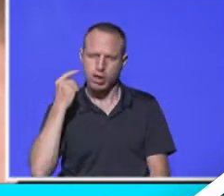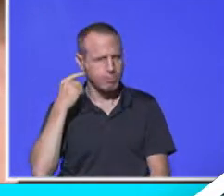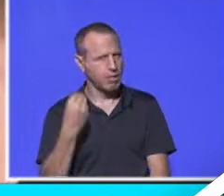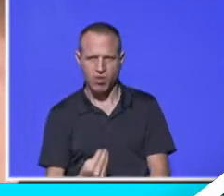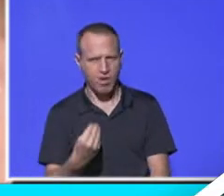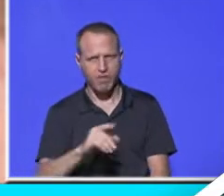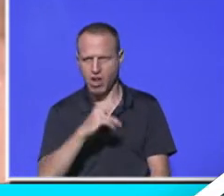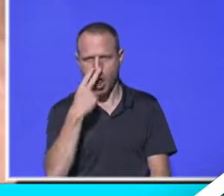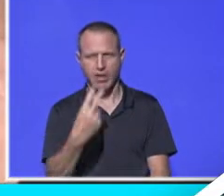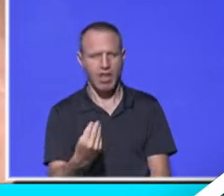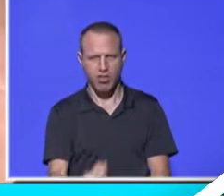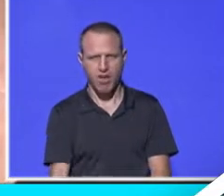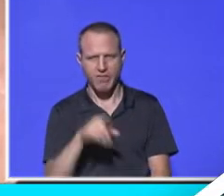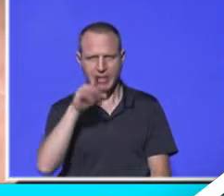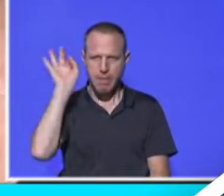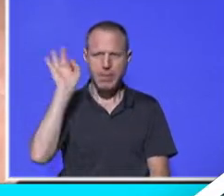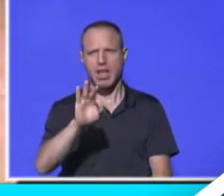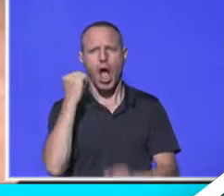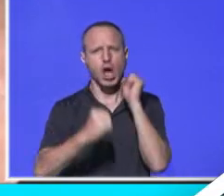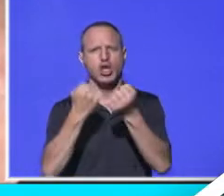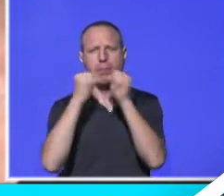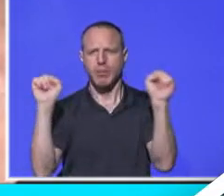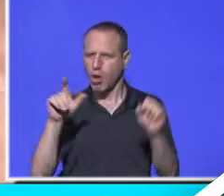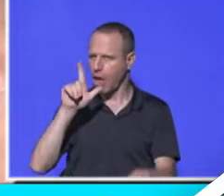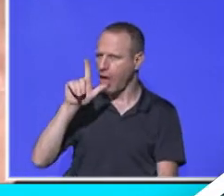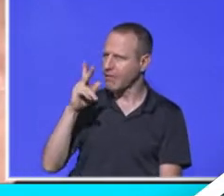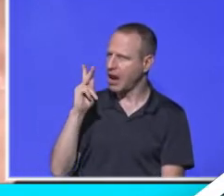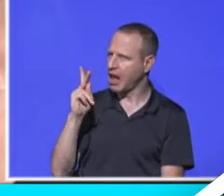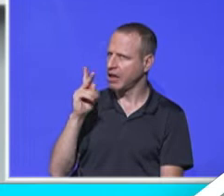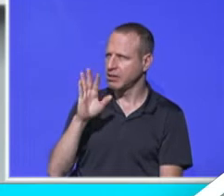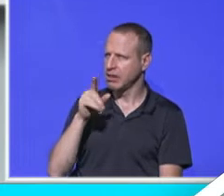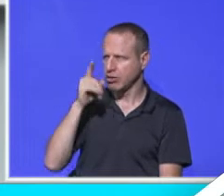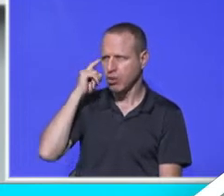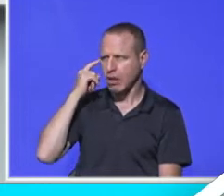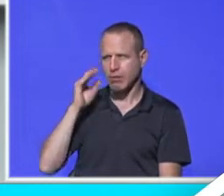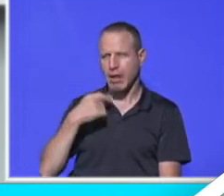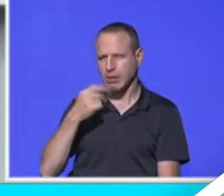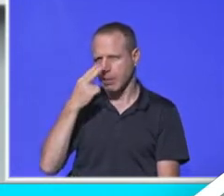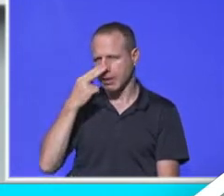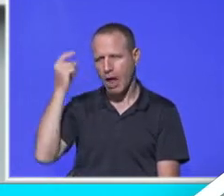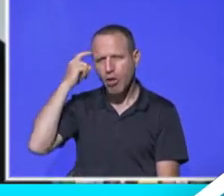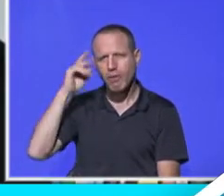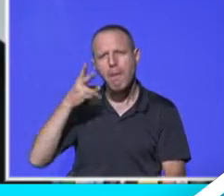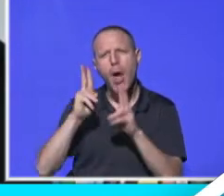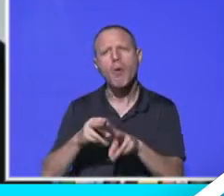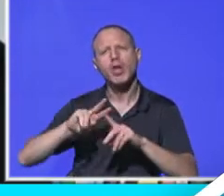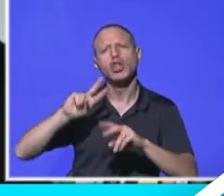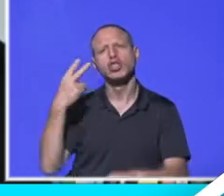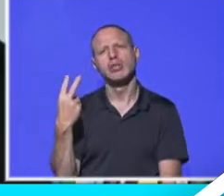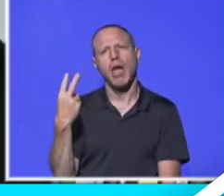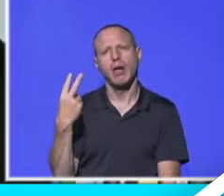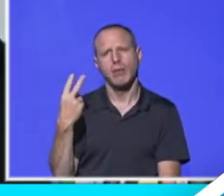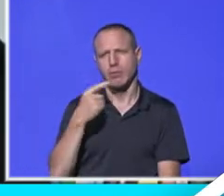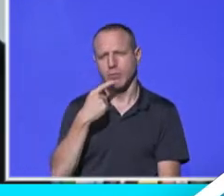לא נראה טוב, וזו פגיעה קשה בדמוקרטיה. אבל קרין, מה את יודעת, אני מנסה לחשוב מה האופציה השנייה. זאת